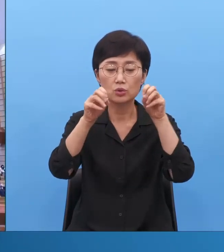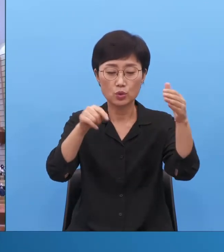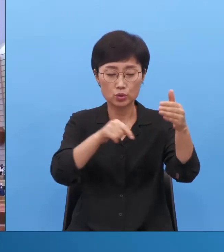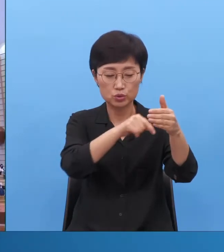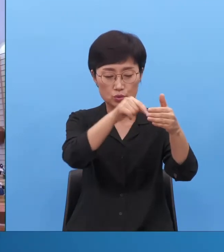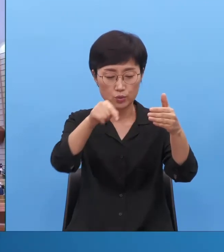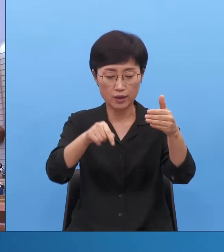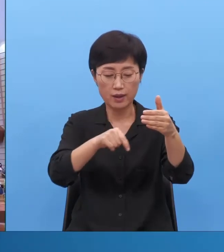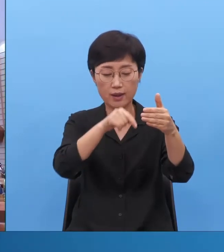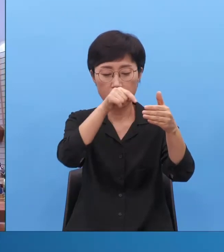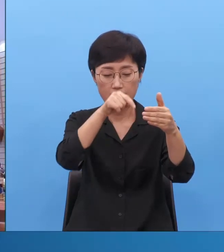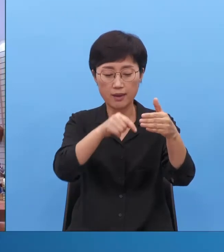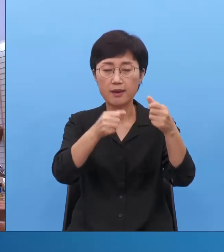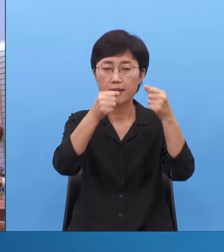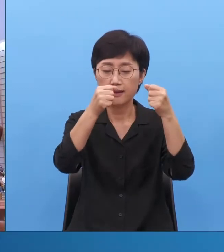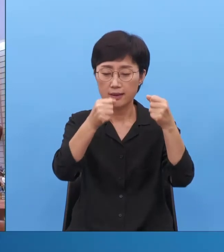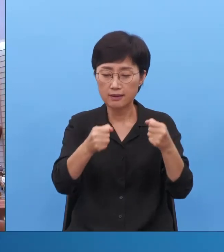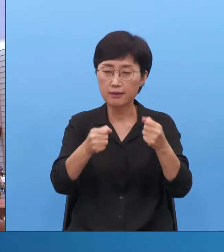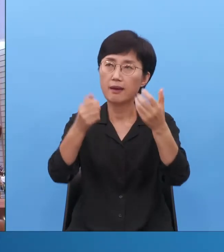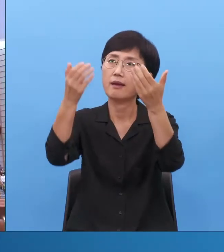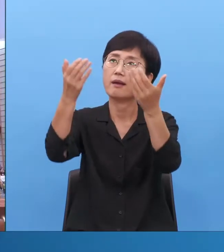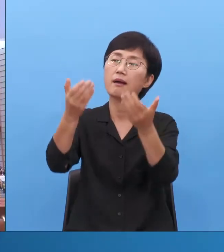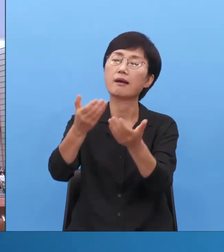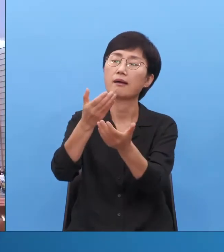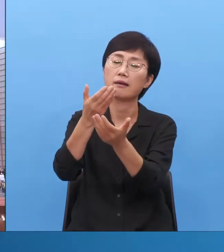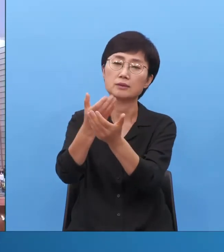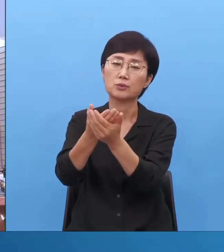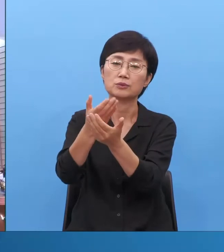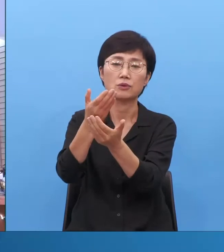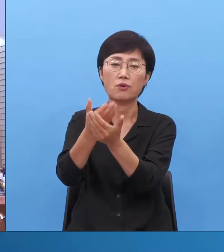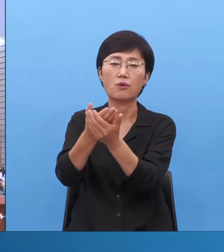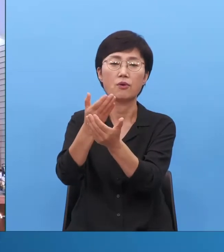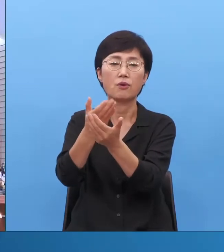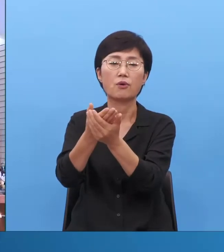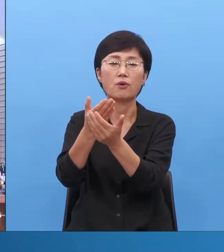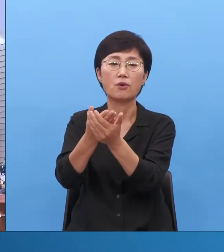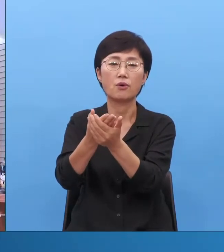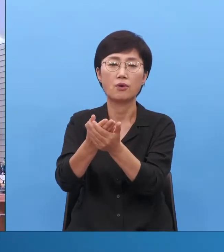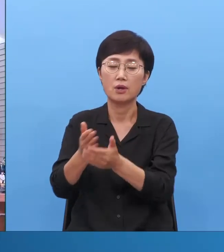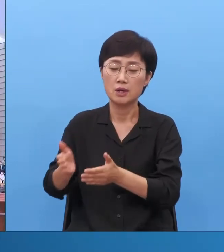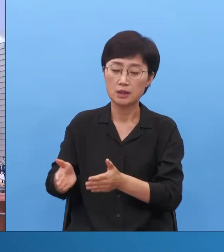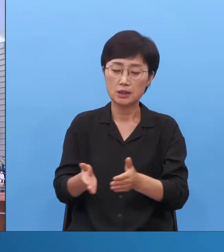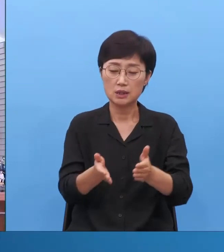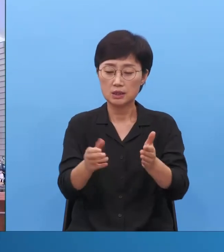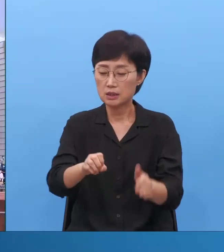전도 속에 있게 하소서